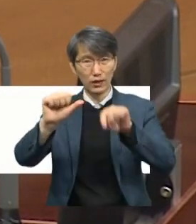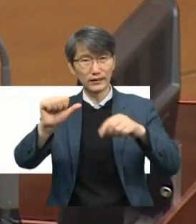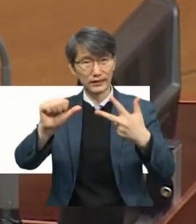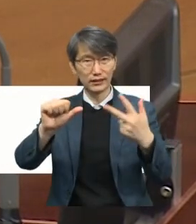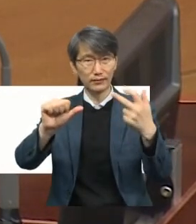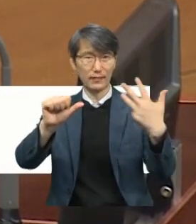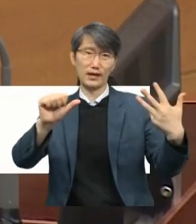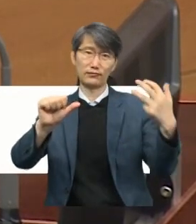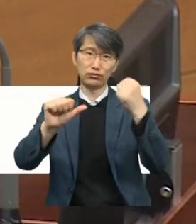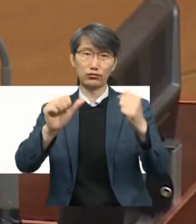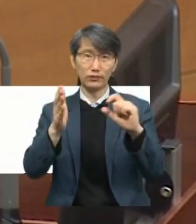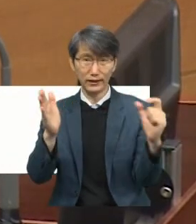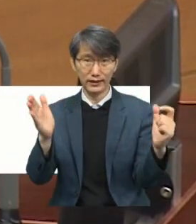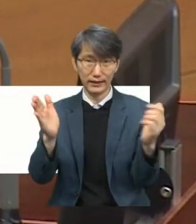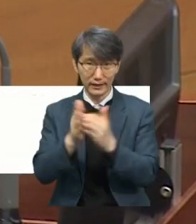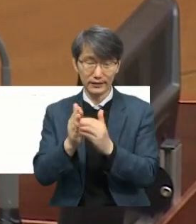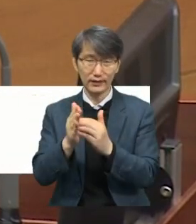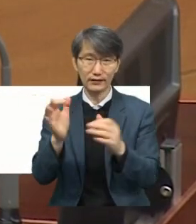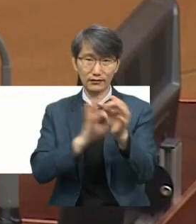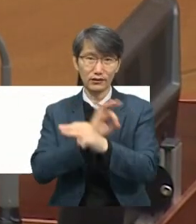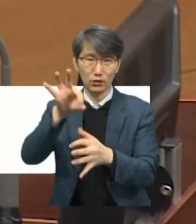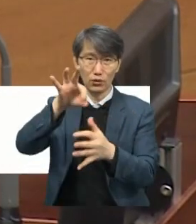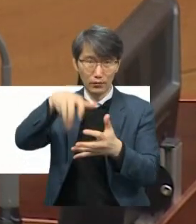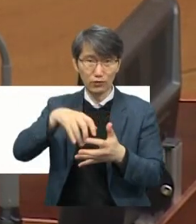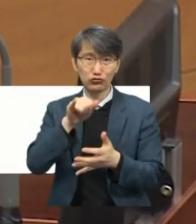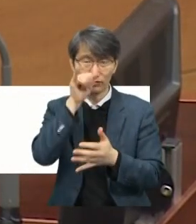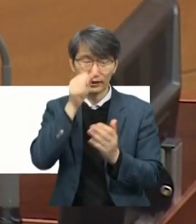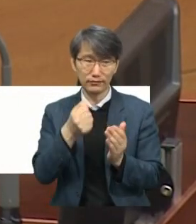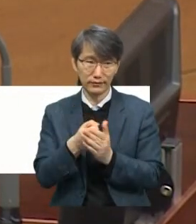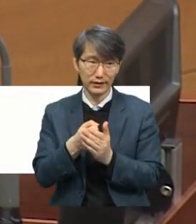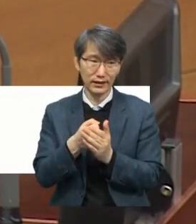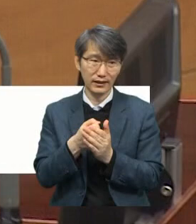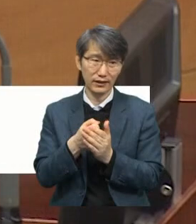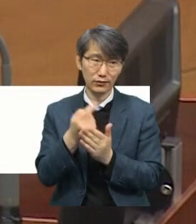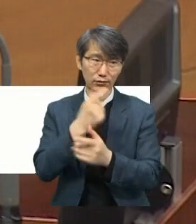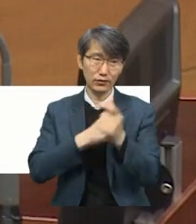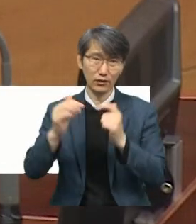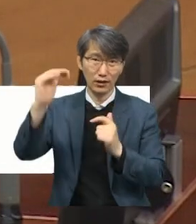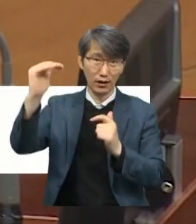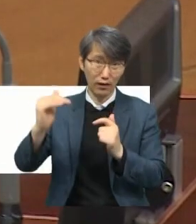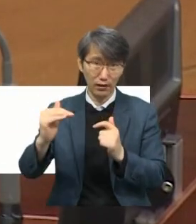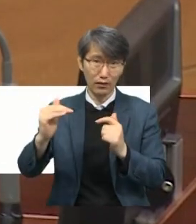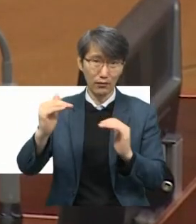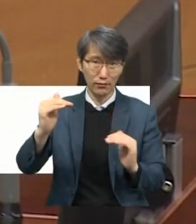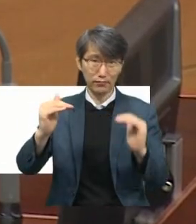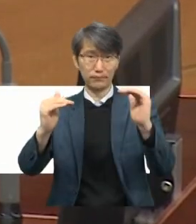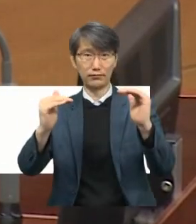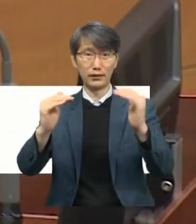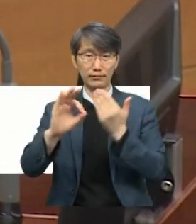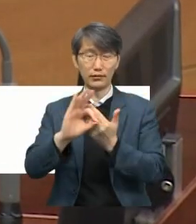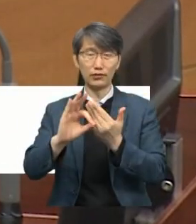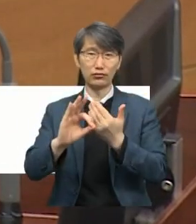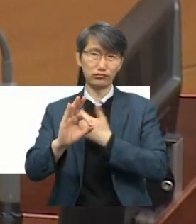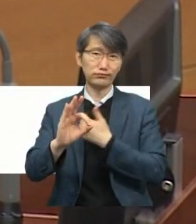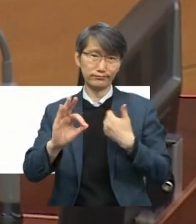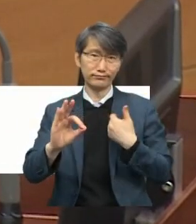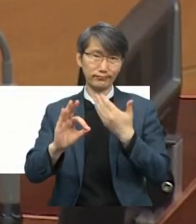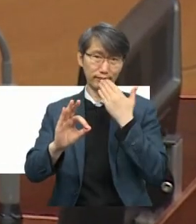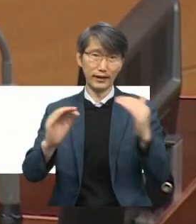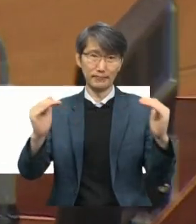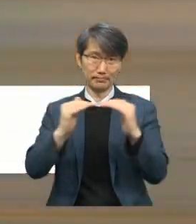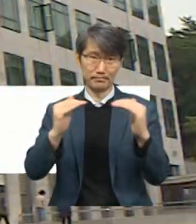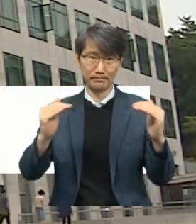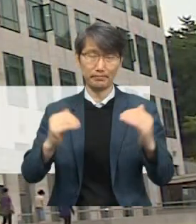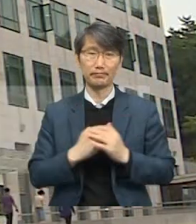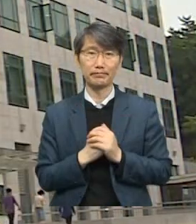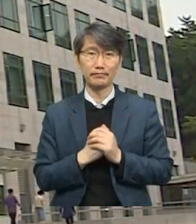7%, 8%까지 경제성을 향상할 수 있었기 때문에 경제성을 좀 낮추더라도 경제성 부분을 좀 증가시키는 그런